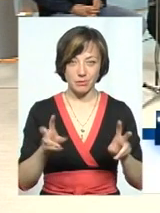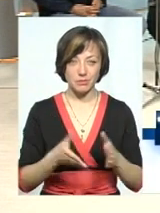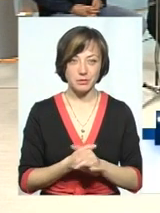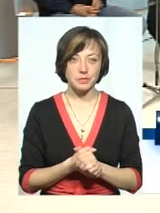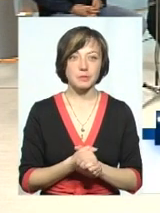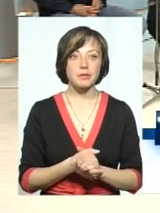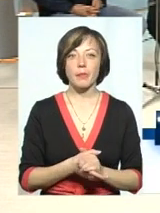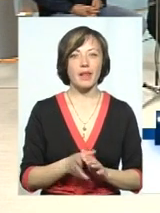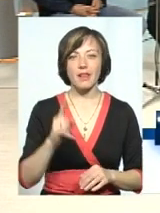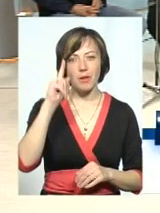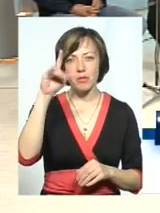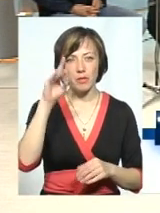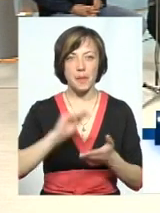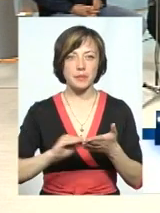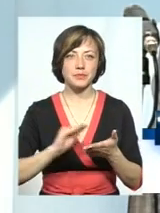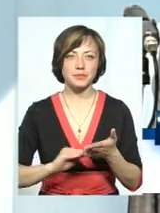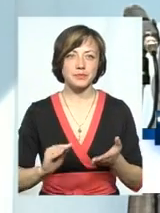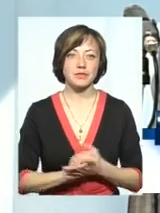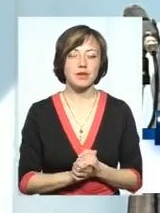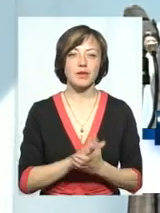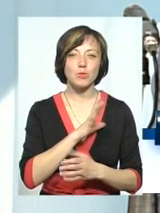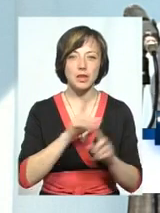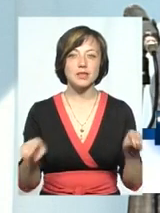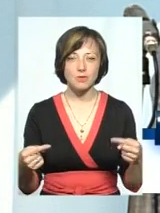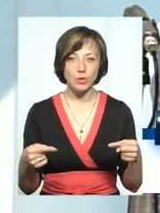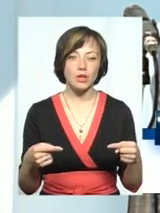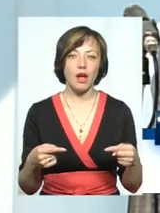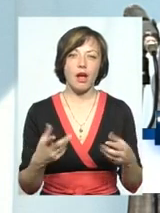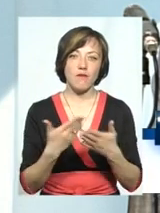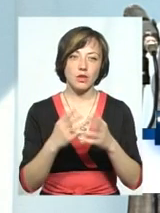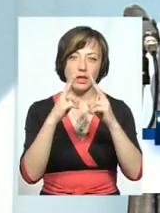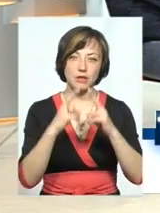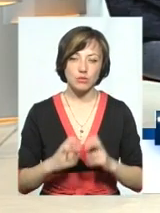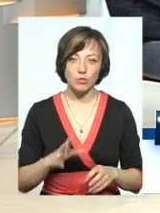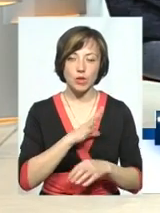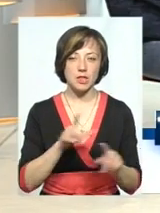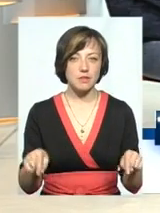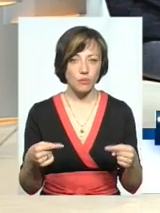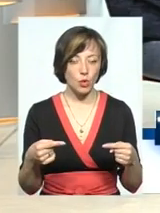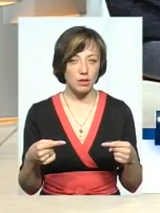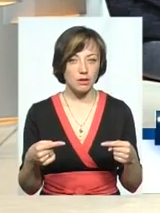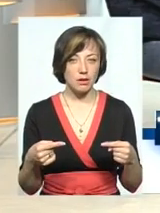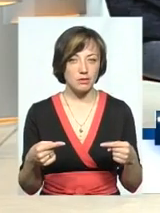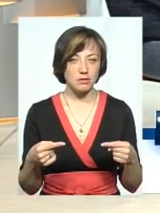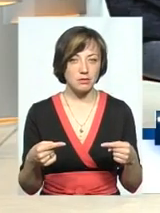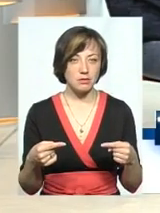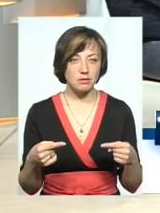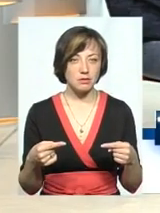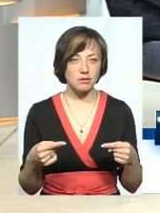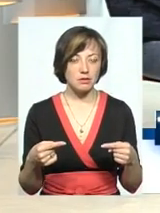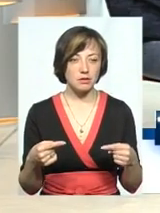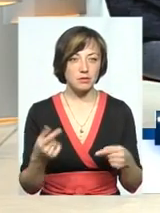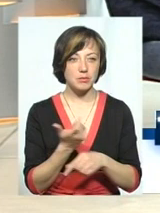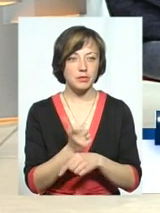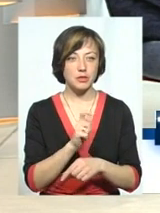була не дуже популярна, але ти не знаєш, про неї писав дуже. Да, вона була створена, да? А от аналізували, ну, по-перше, вона була створена, там